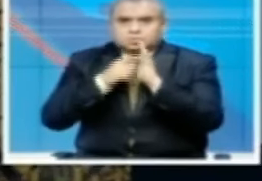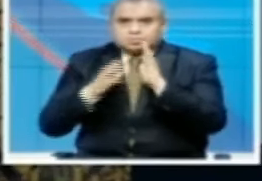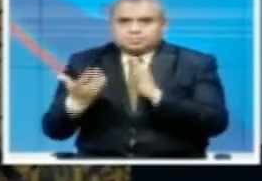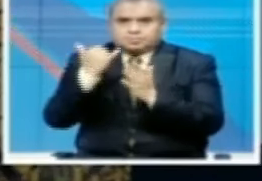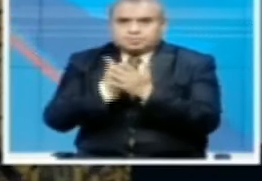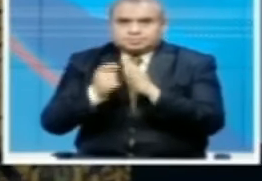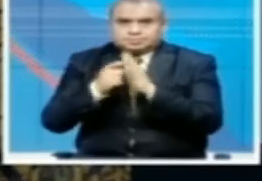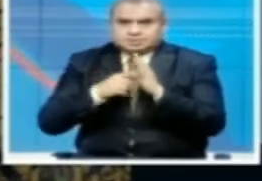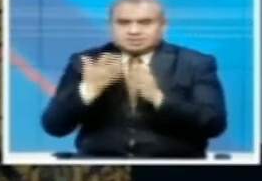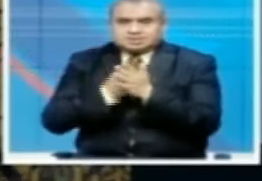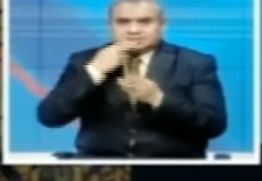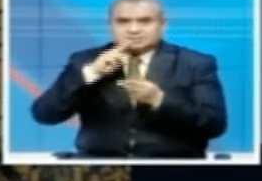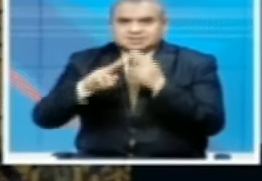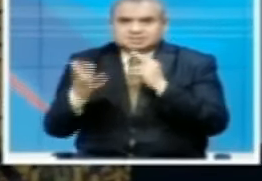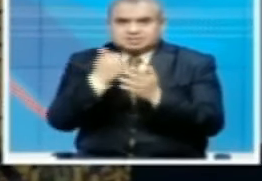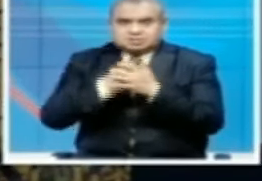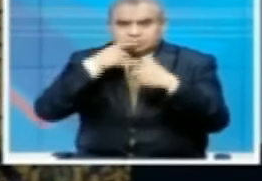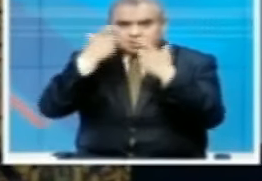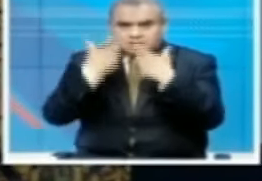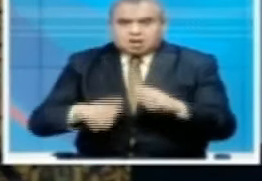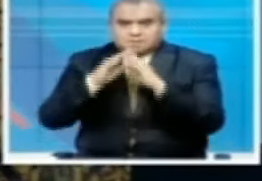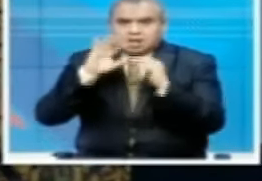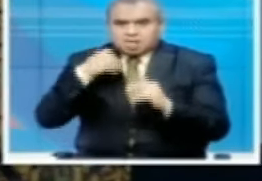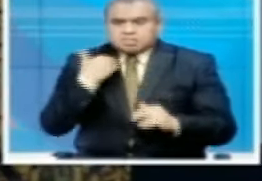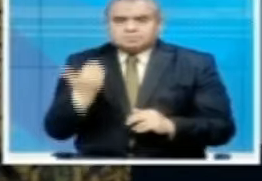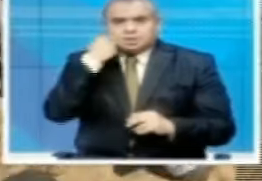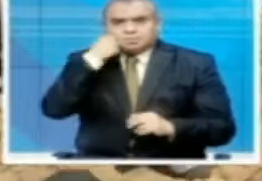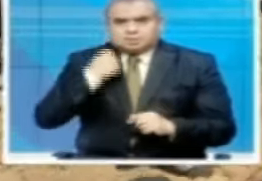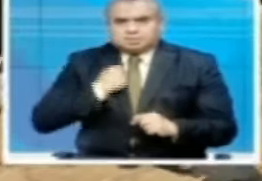منهجا لشكل الأسس الراسخة للوطنية المصرية.